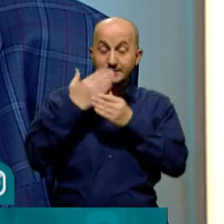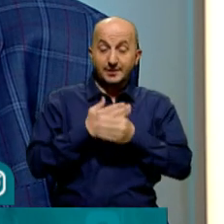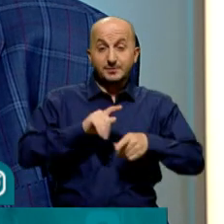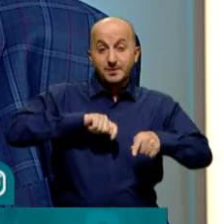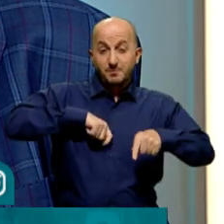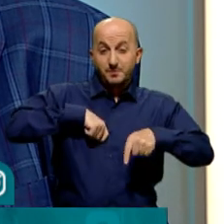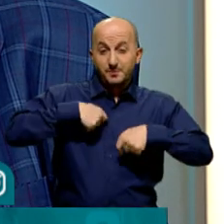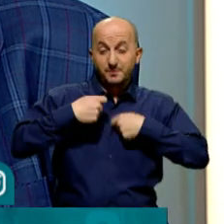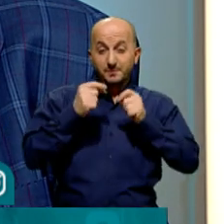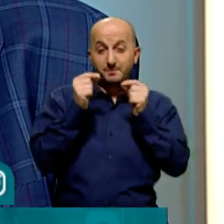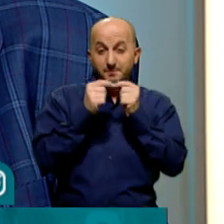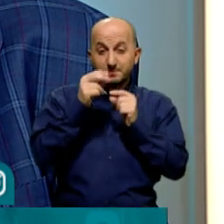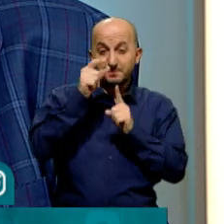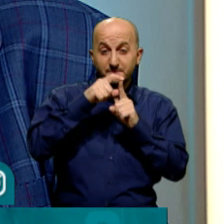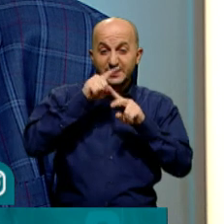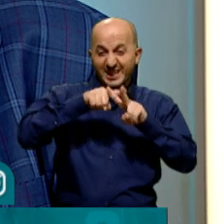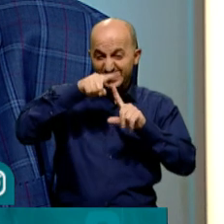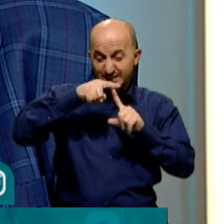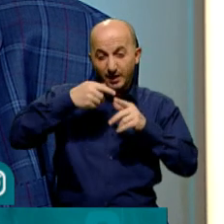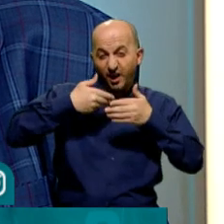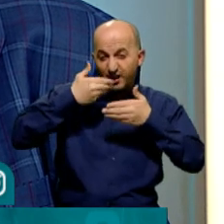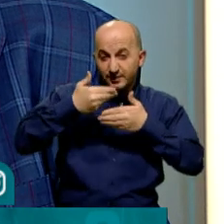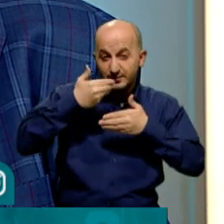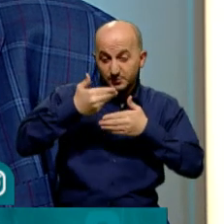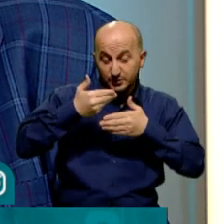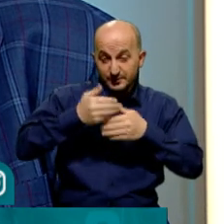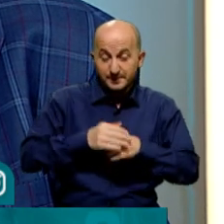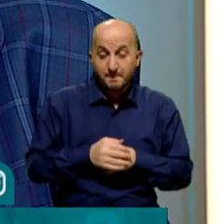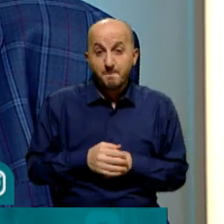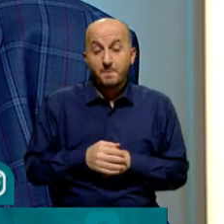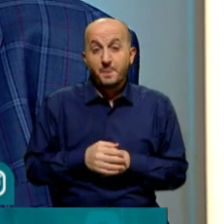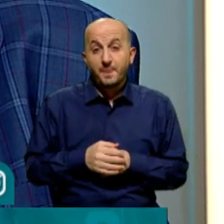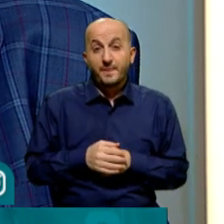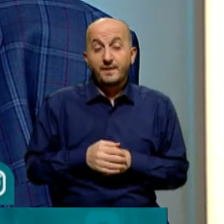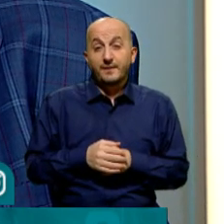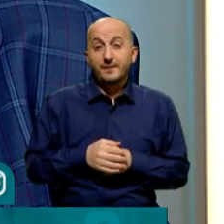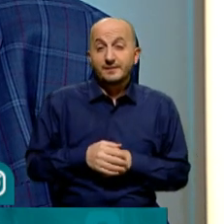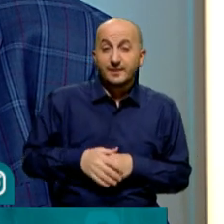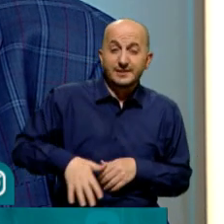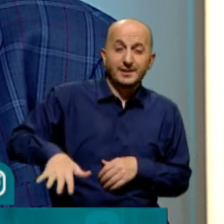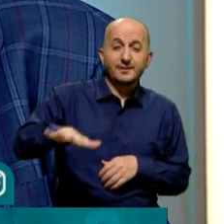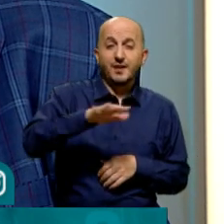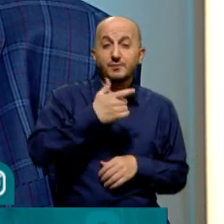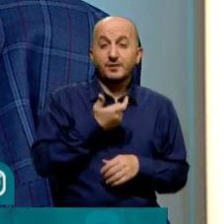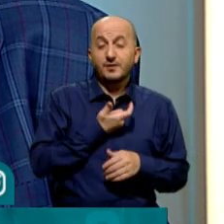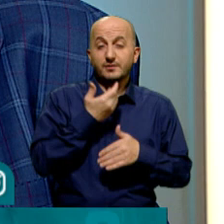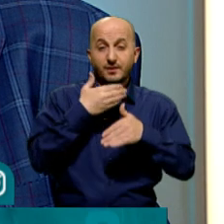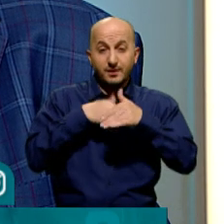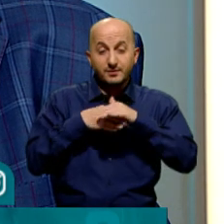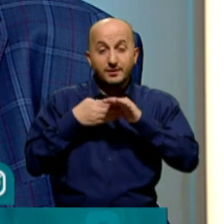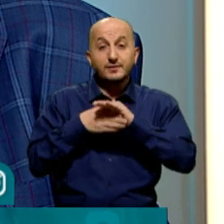etmiştik. Bid'at tarifimizde de demiştik ki ya külli bir kaidenin altına girmeyecek ya